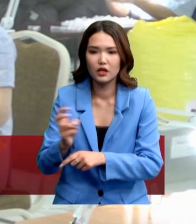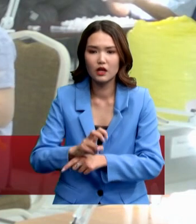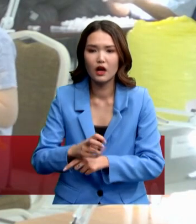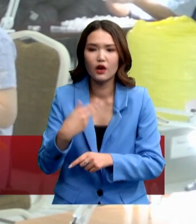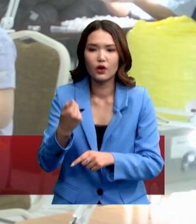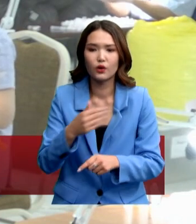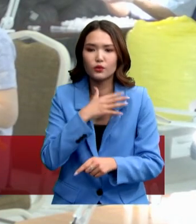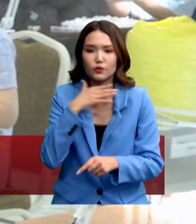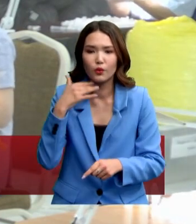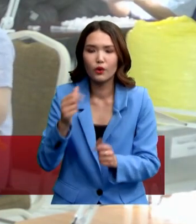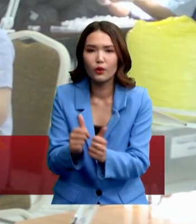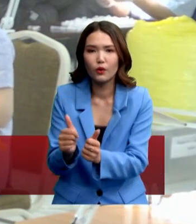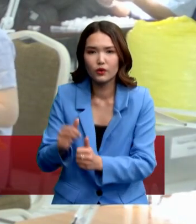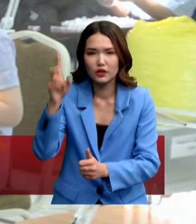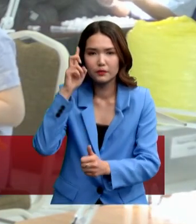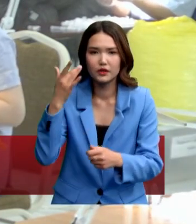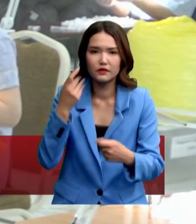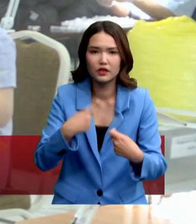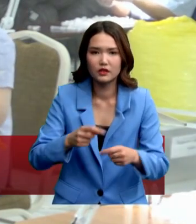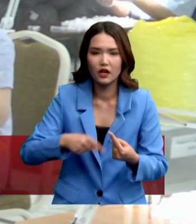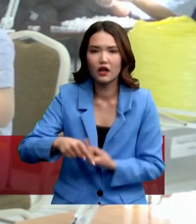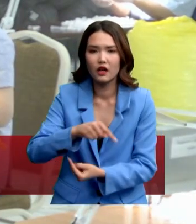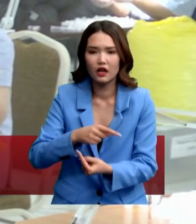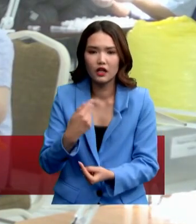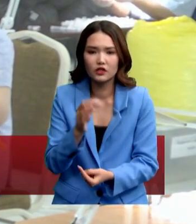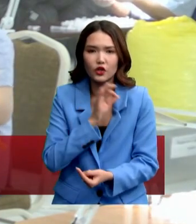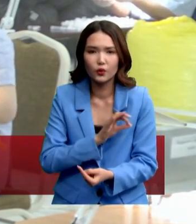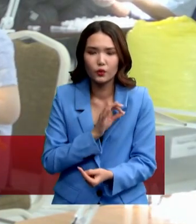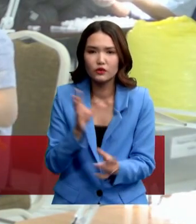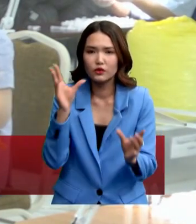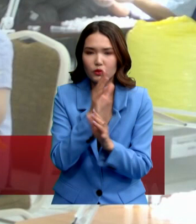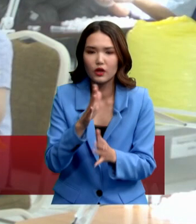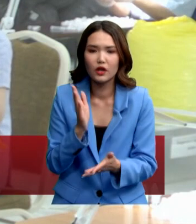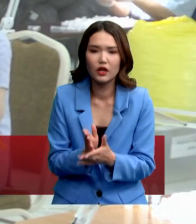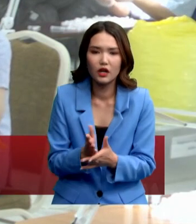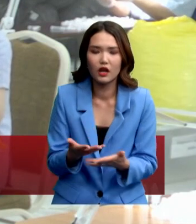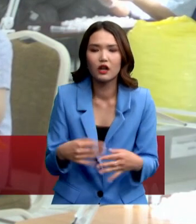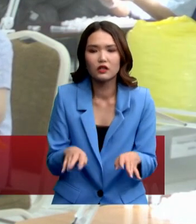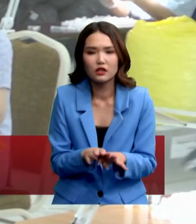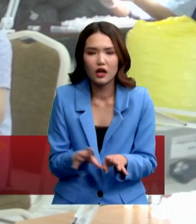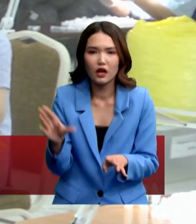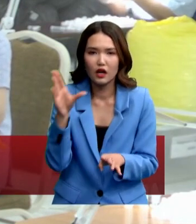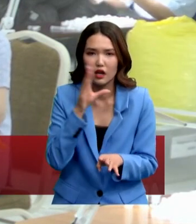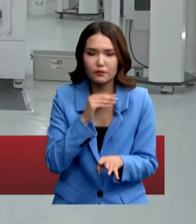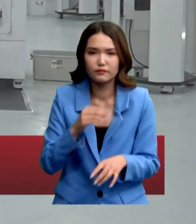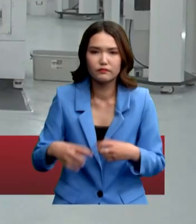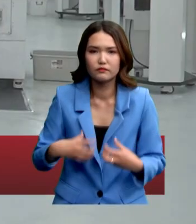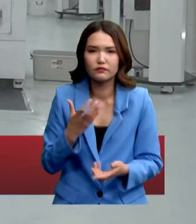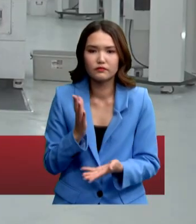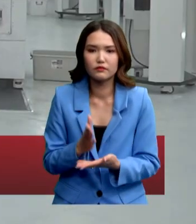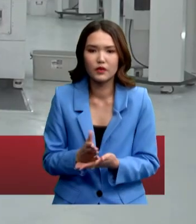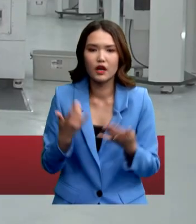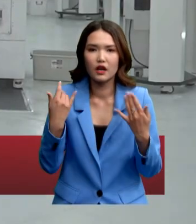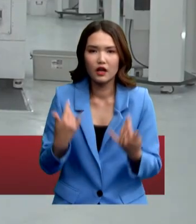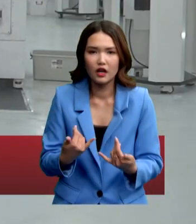керісінше көрші мемлекеттерге сатамыз. Бұлай жалғаса берсе бизнес ілгерілемейді. Жабылып қалуымыз да ғажап емес.